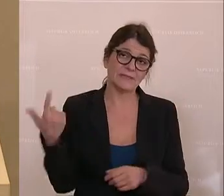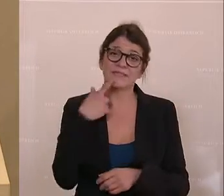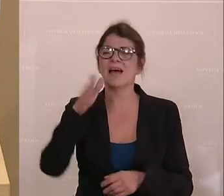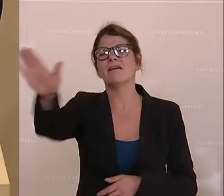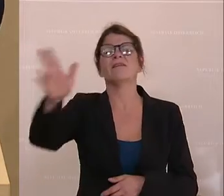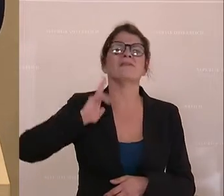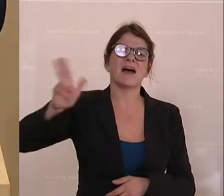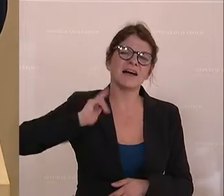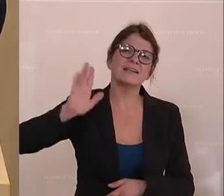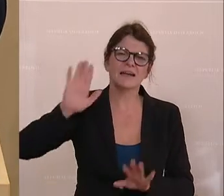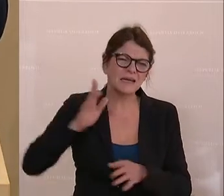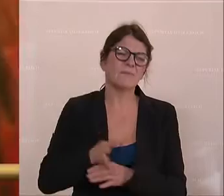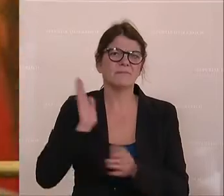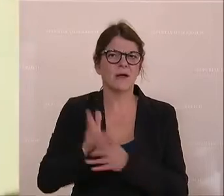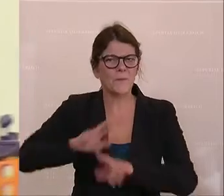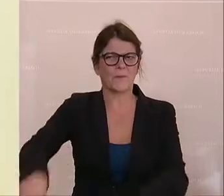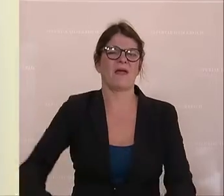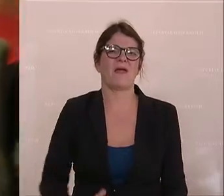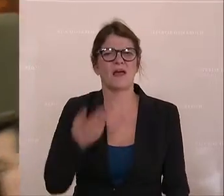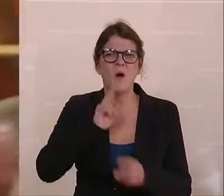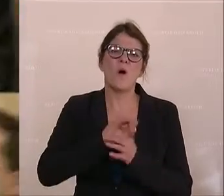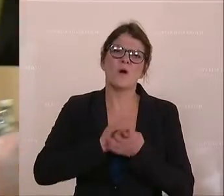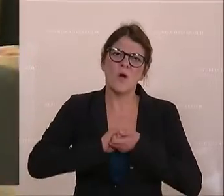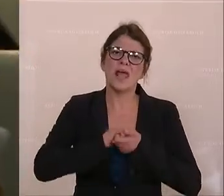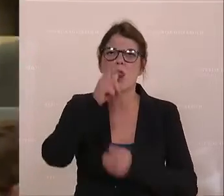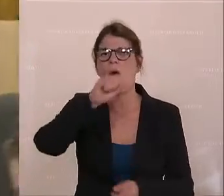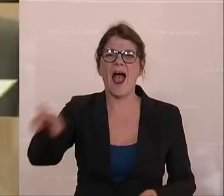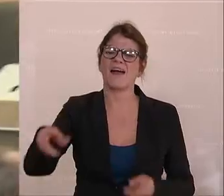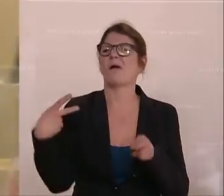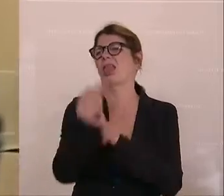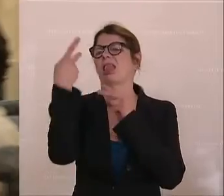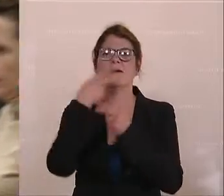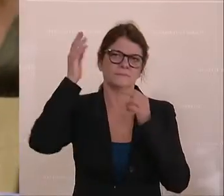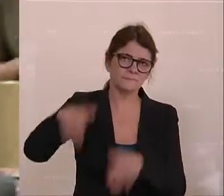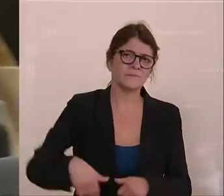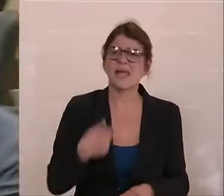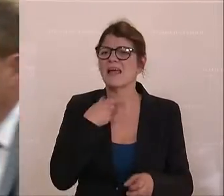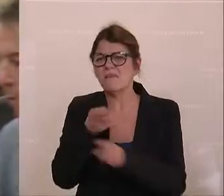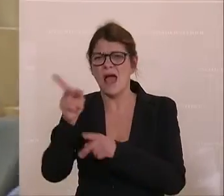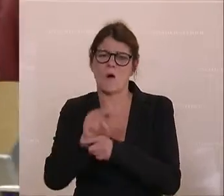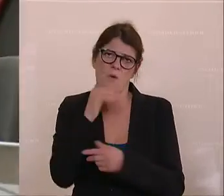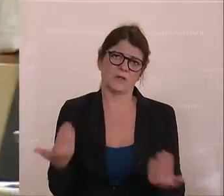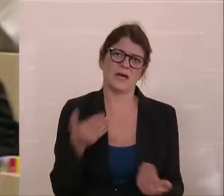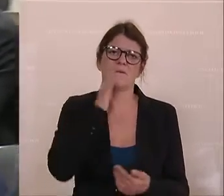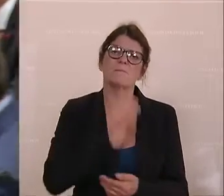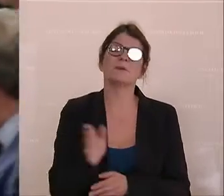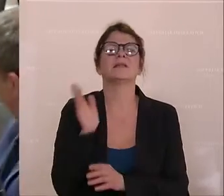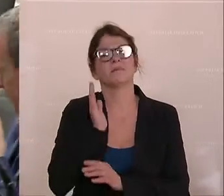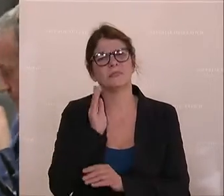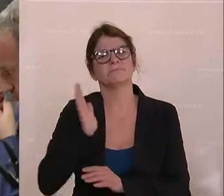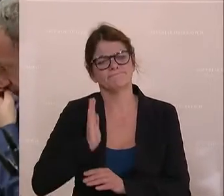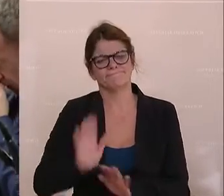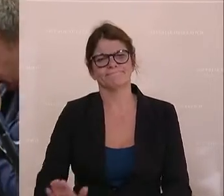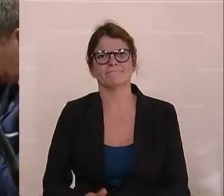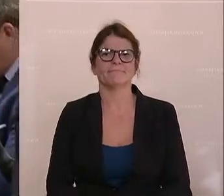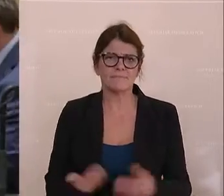mal, gib einmal eine Ruhe, Kollege Loacker, mit reinrufen. Wir machen es ja auch nicht bei dir, also halte ich auch ein bisschen drauf.